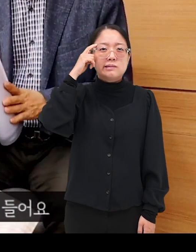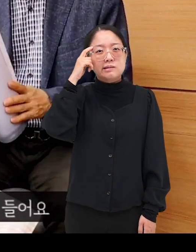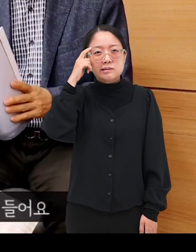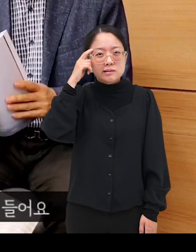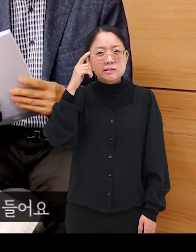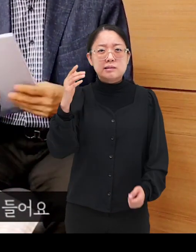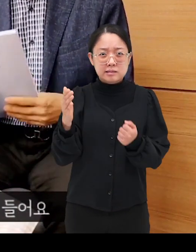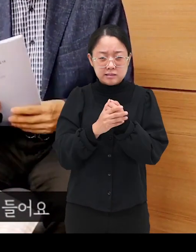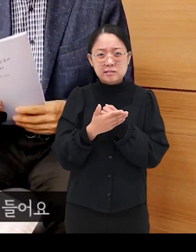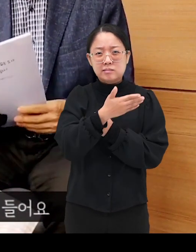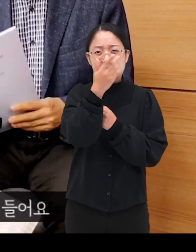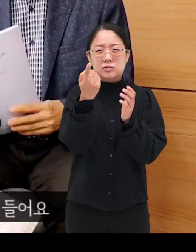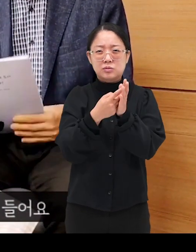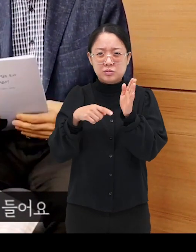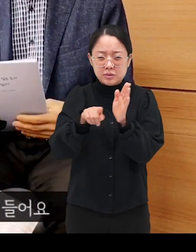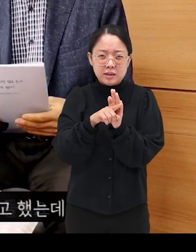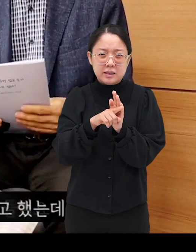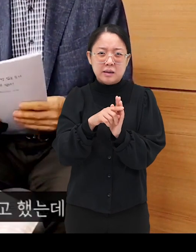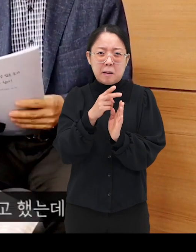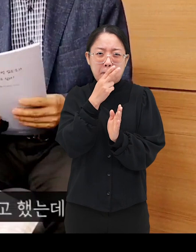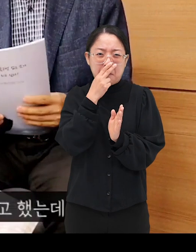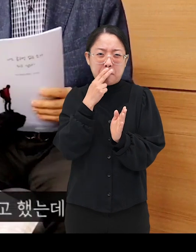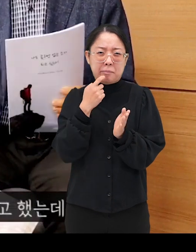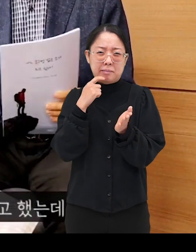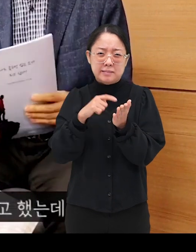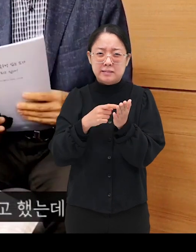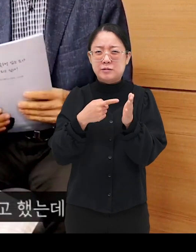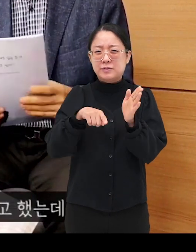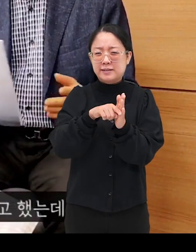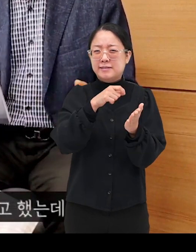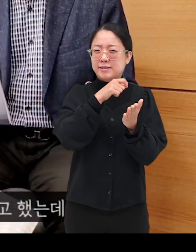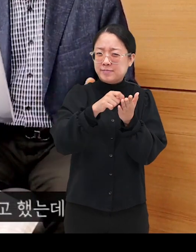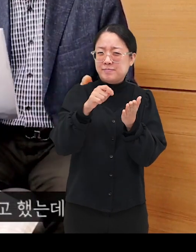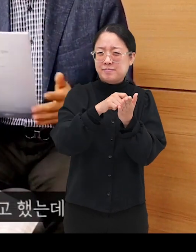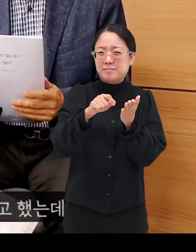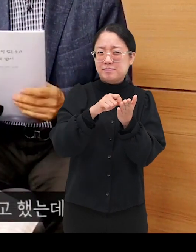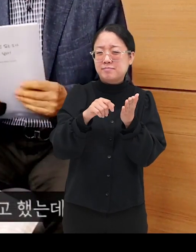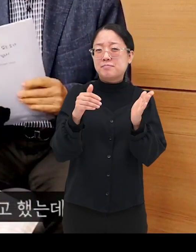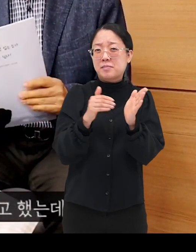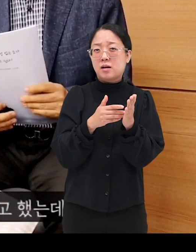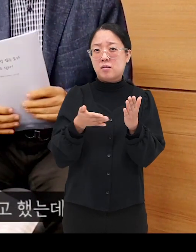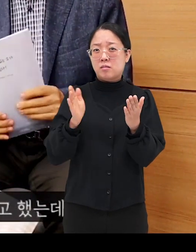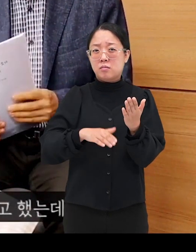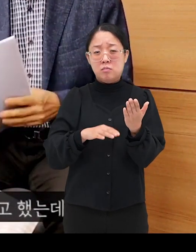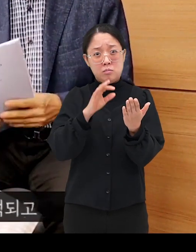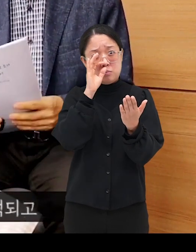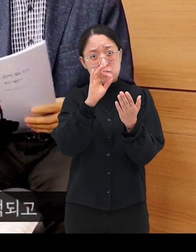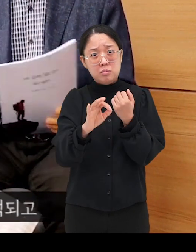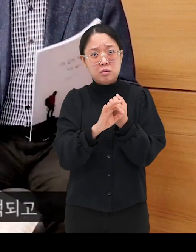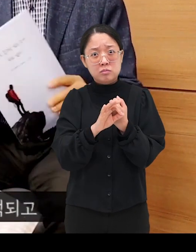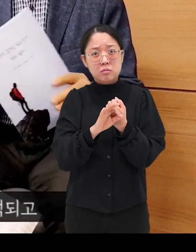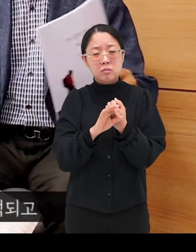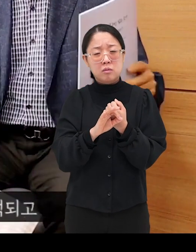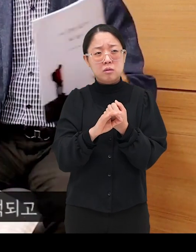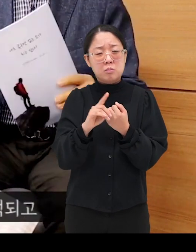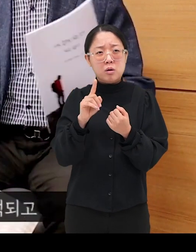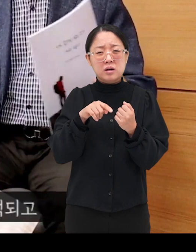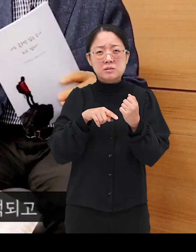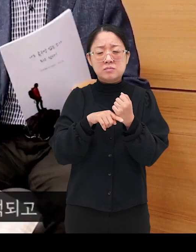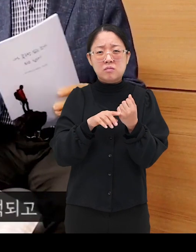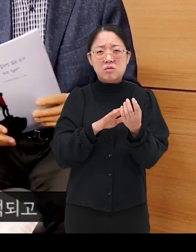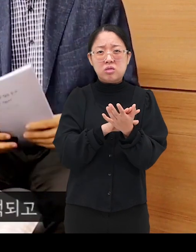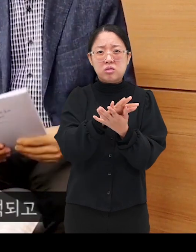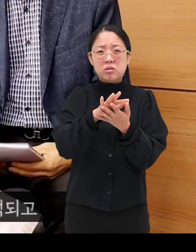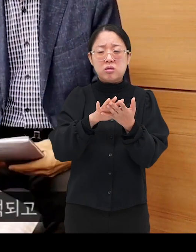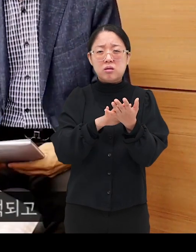이해를 할까 하는 생각이 들어요. 그러니까 그 사람들을 위해서 조금 쉽게 더 쓰려고 했는데 하다 보면 또 너무 그